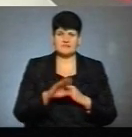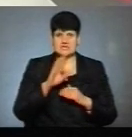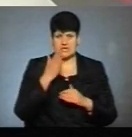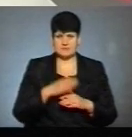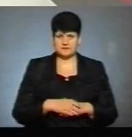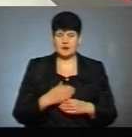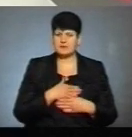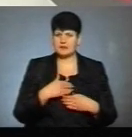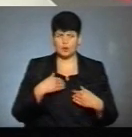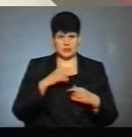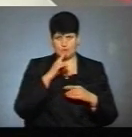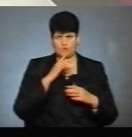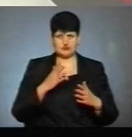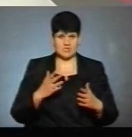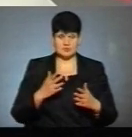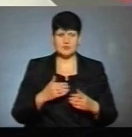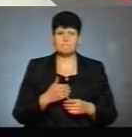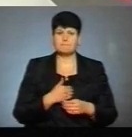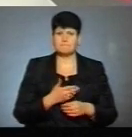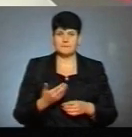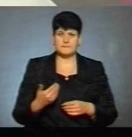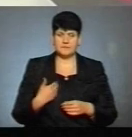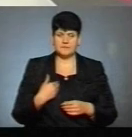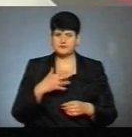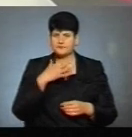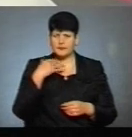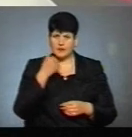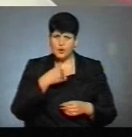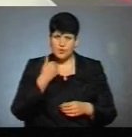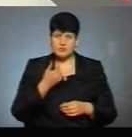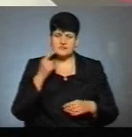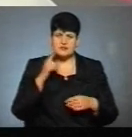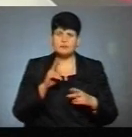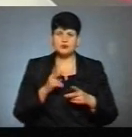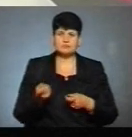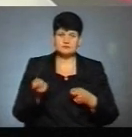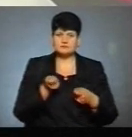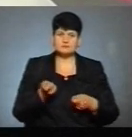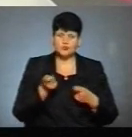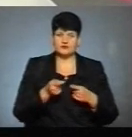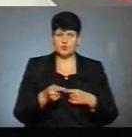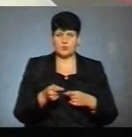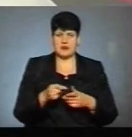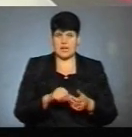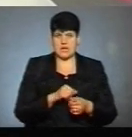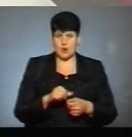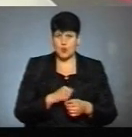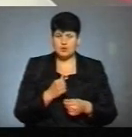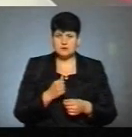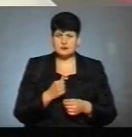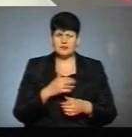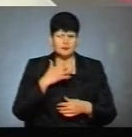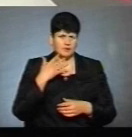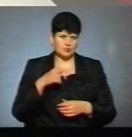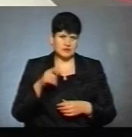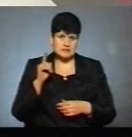не хотіли мовчати. Ми куча років знаємо, хто постачає Тернопіль наркотиками. Безліч людей знає.